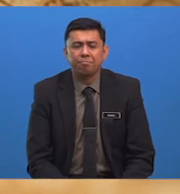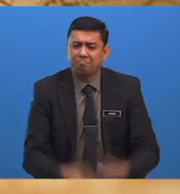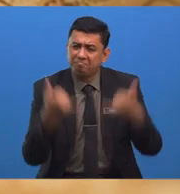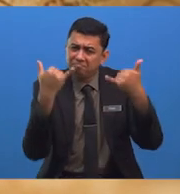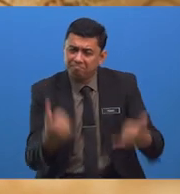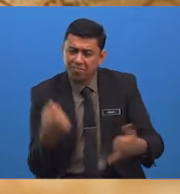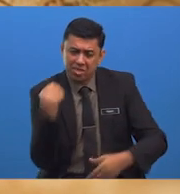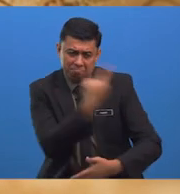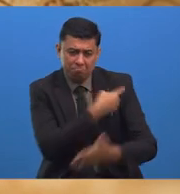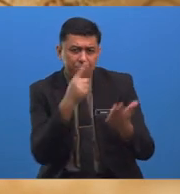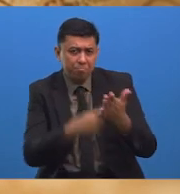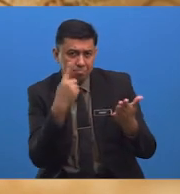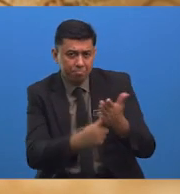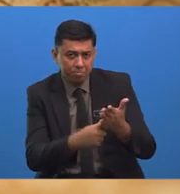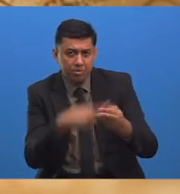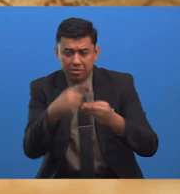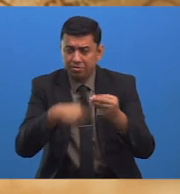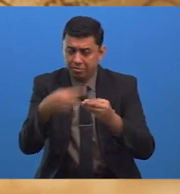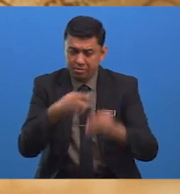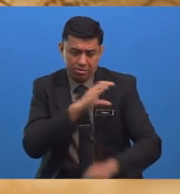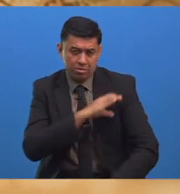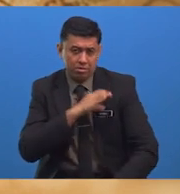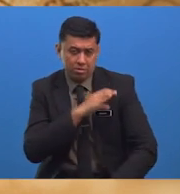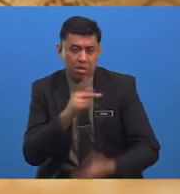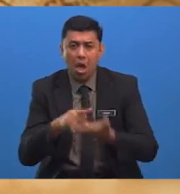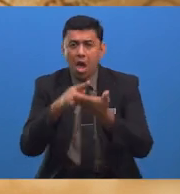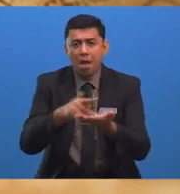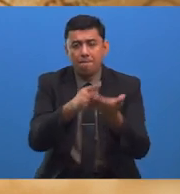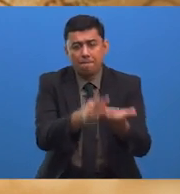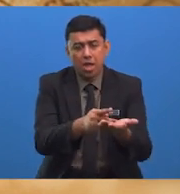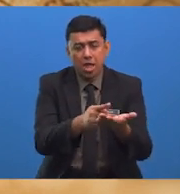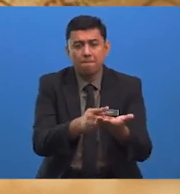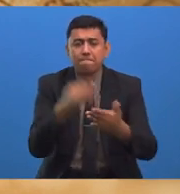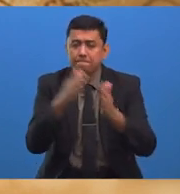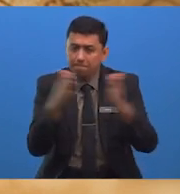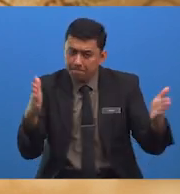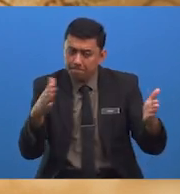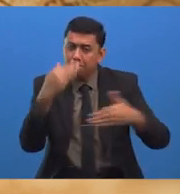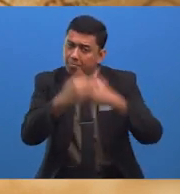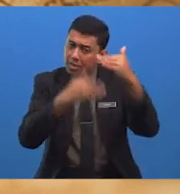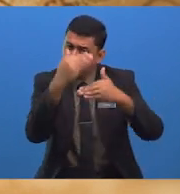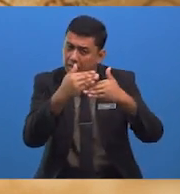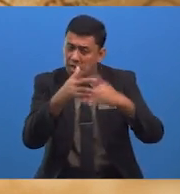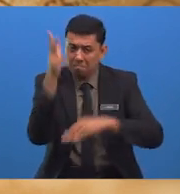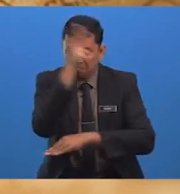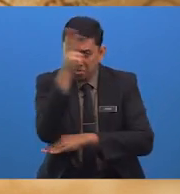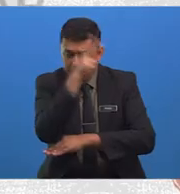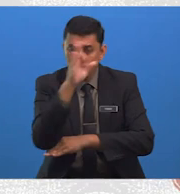Sekarang kita bincang pula tentang ciri kapal besar yang dibina oleh masyarakat Kerajaan